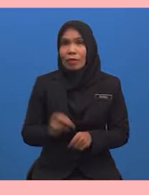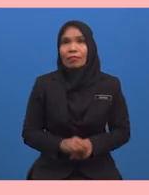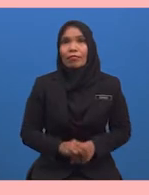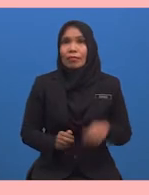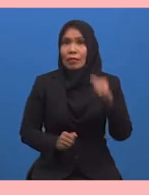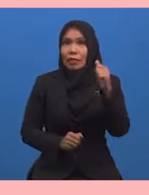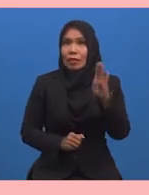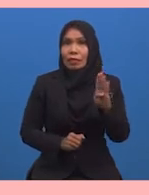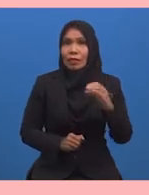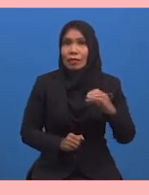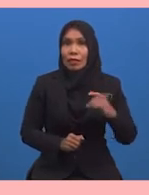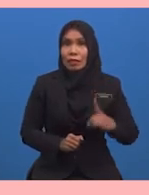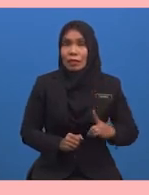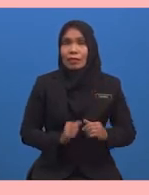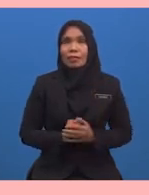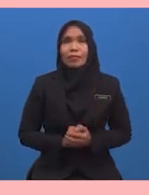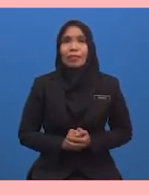Tebu.